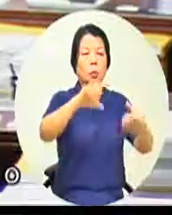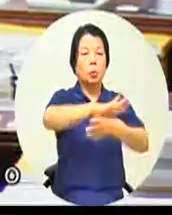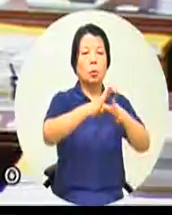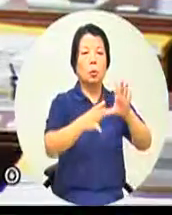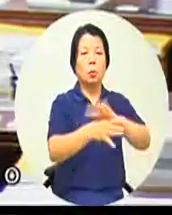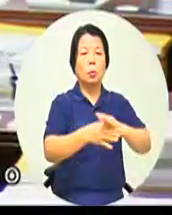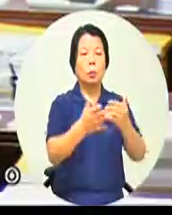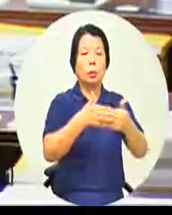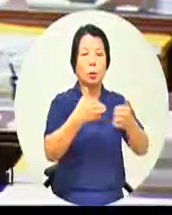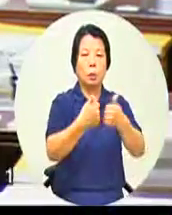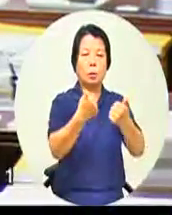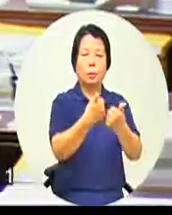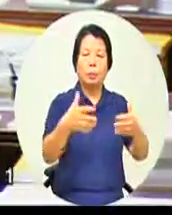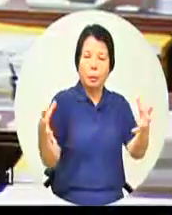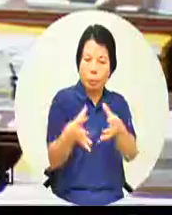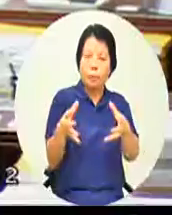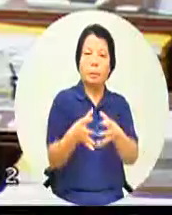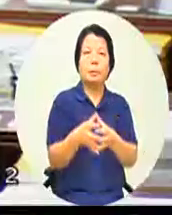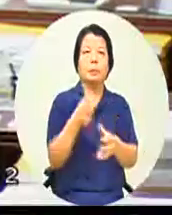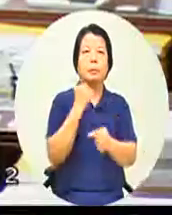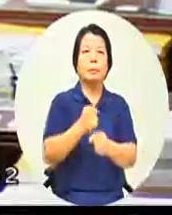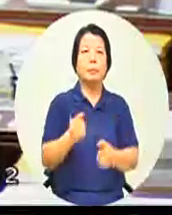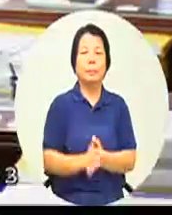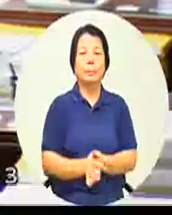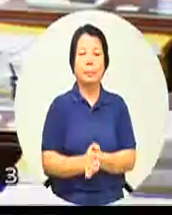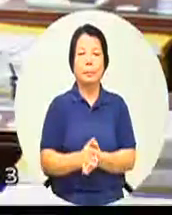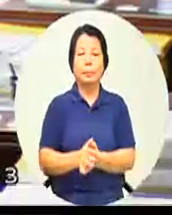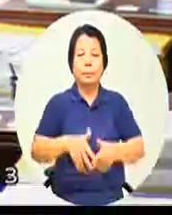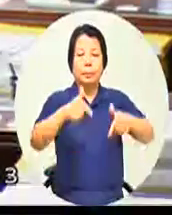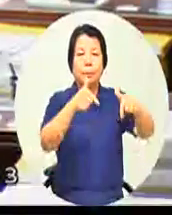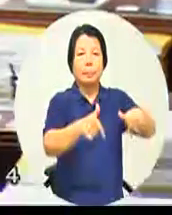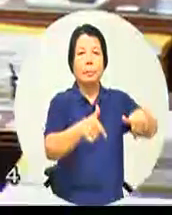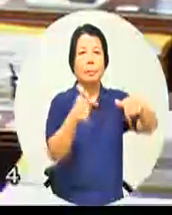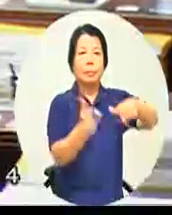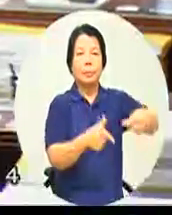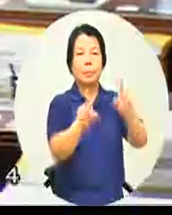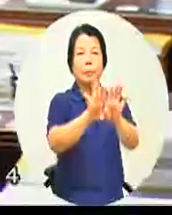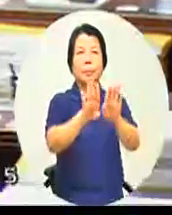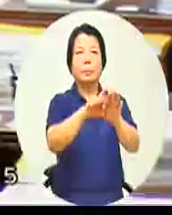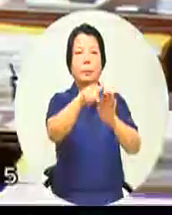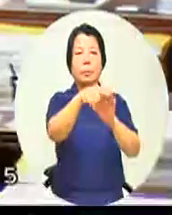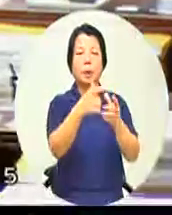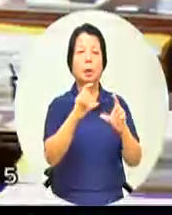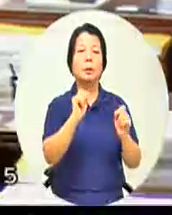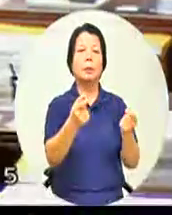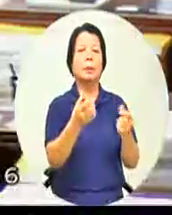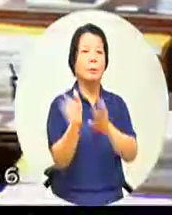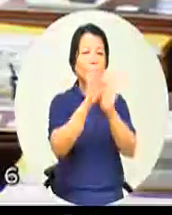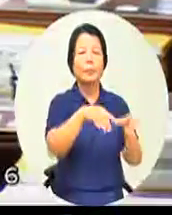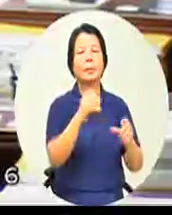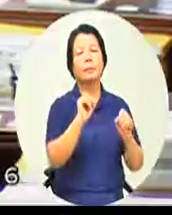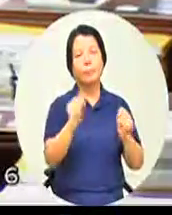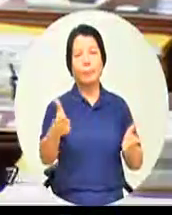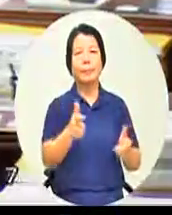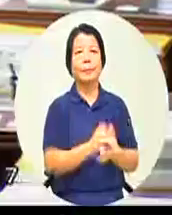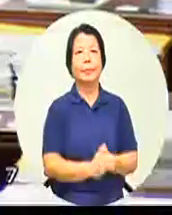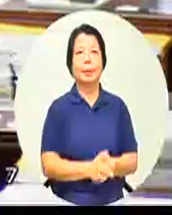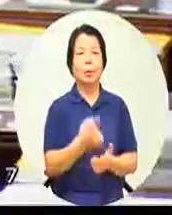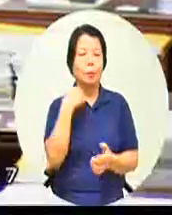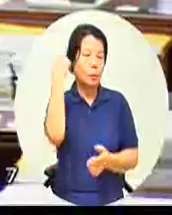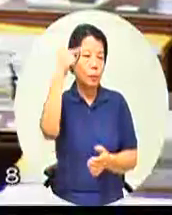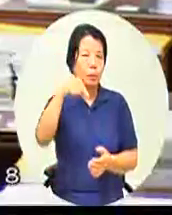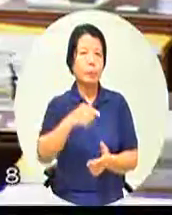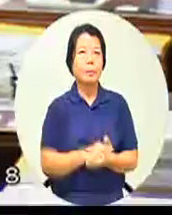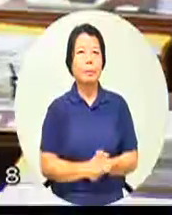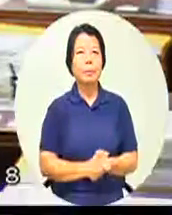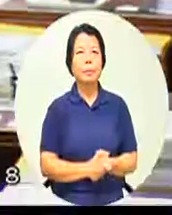哈。那另外，在西门那边其实又有另外一个不同的 story 哈。西门那边其实是我觉得